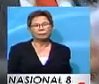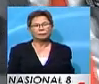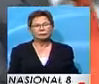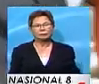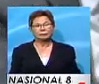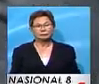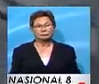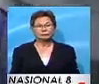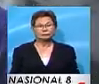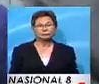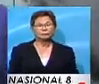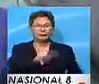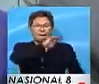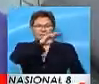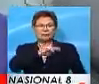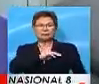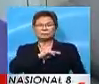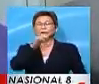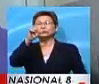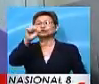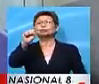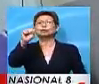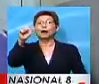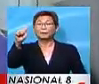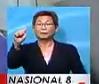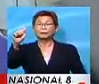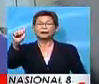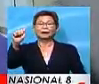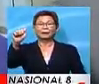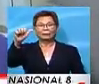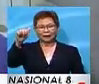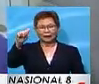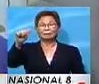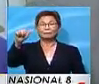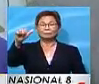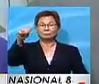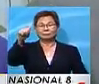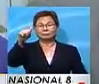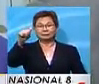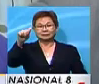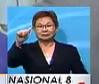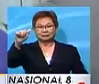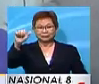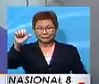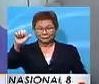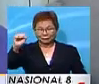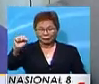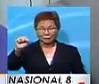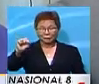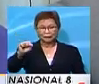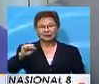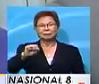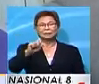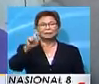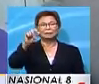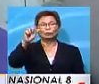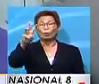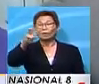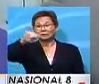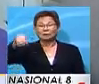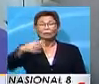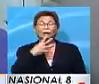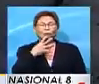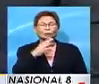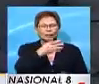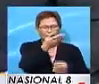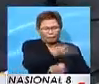dikeluarkan menteri sumber asli dan alam sekitar Datuk Seri Dr Wan Junaidi tuanku jaafar memaklumkan kebanyakan stok simpanan B